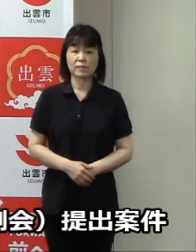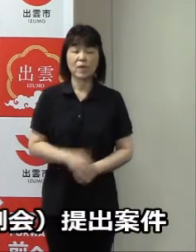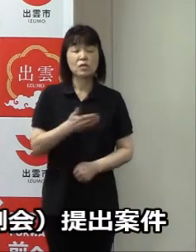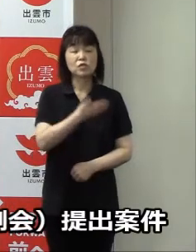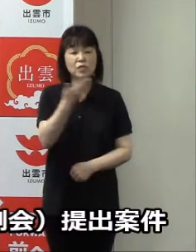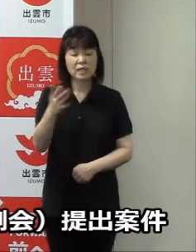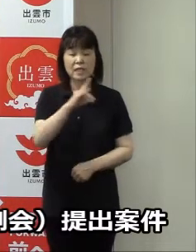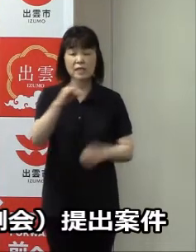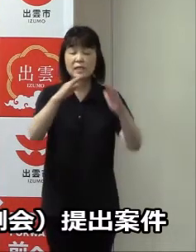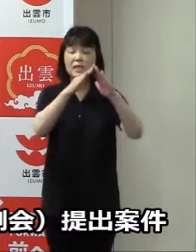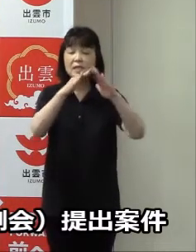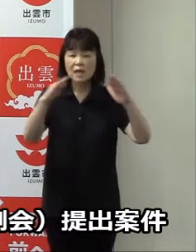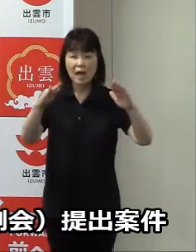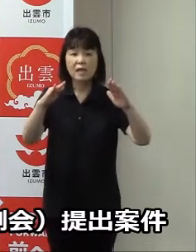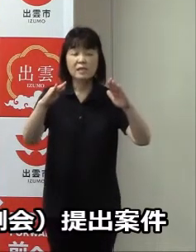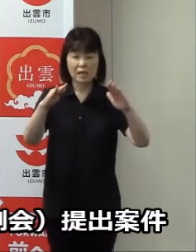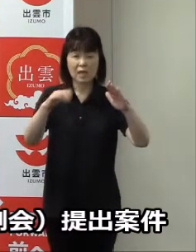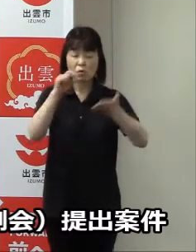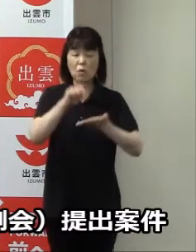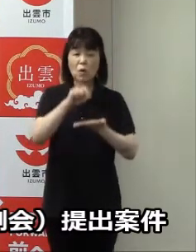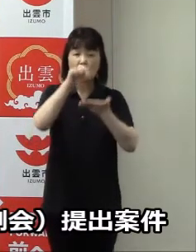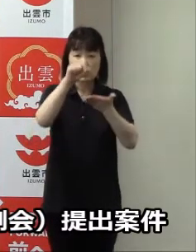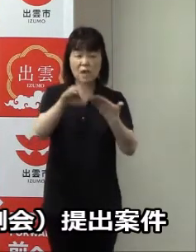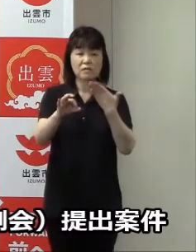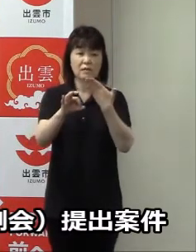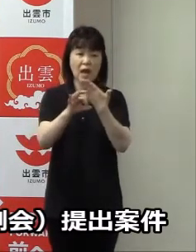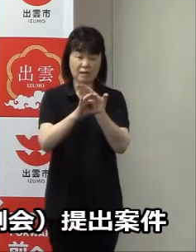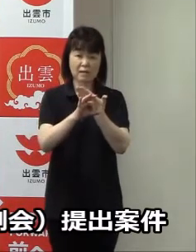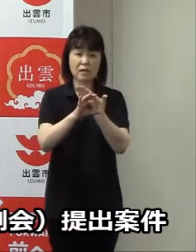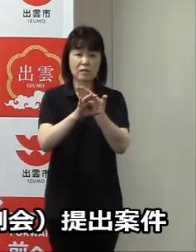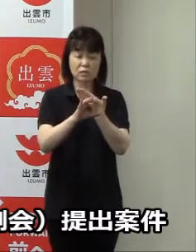議会への提出案件についてであります。